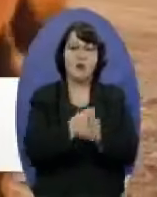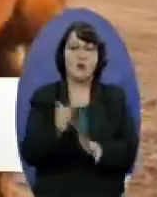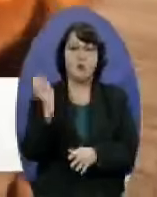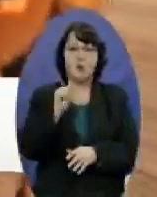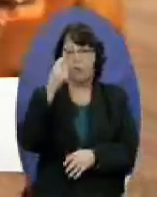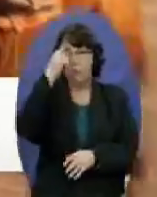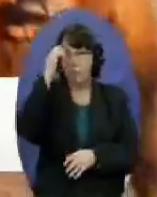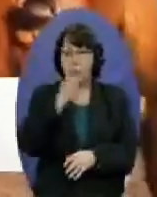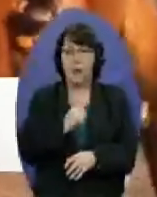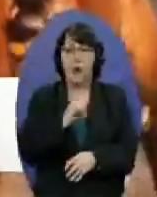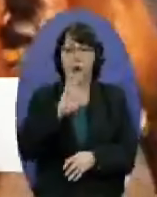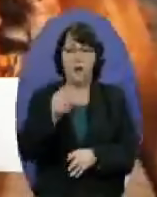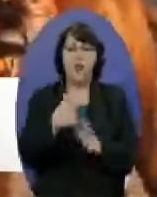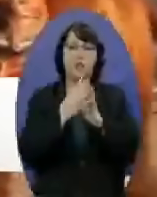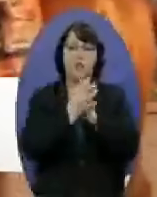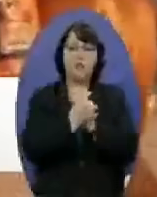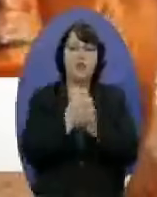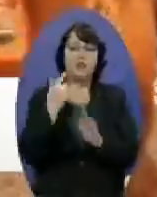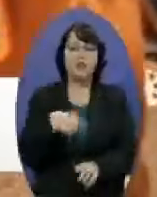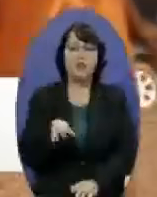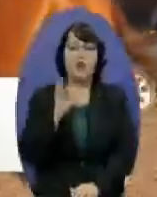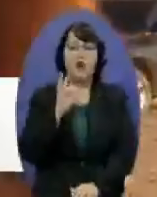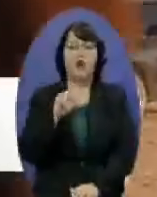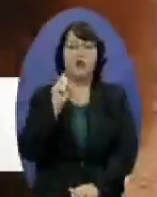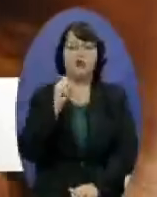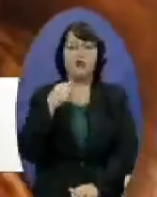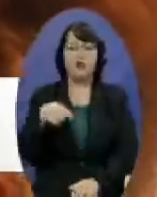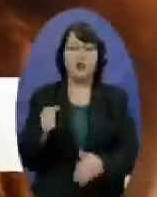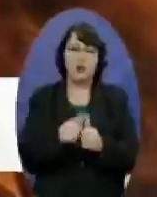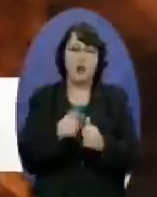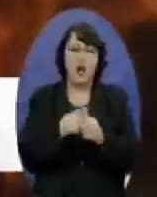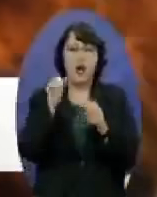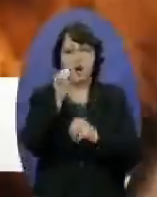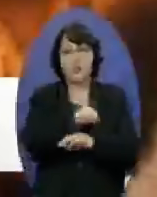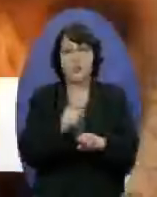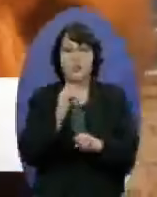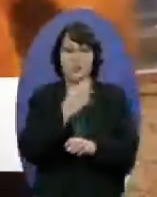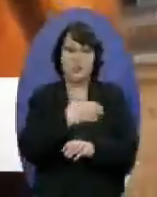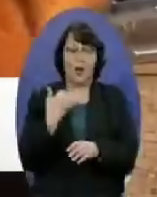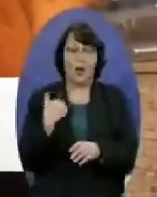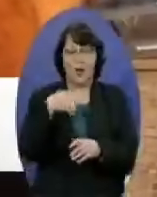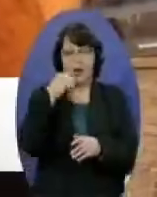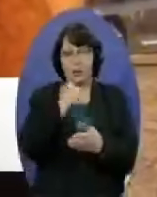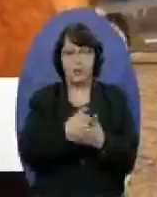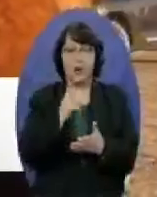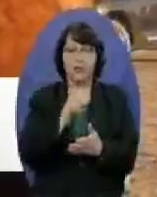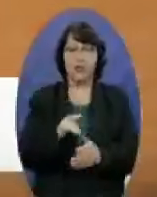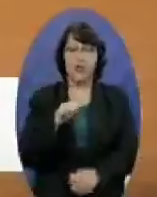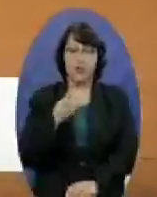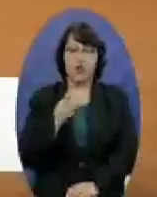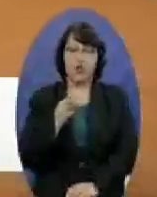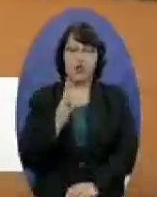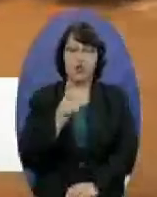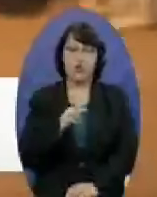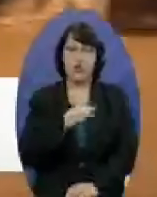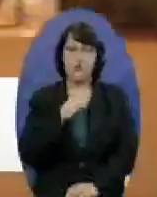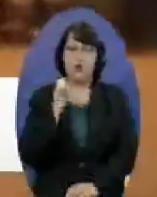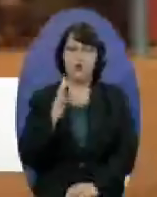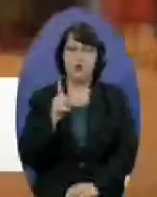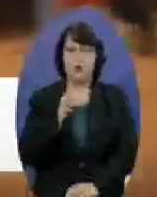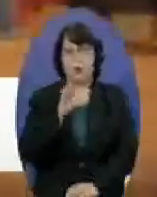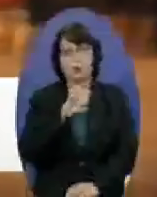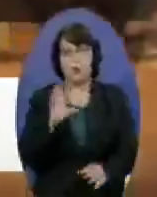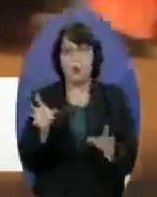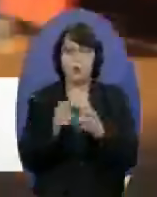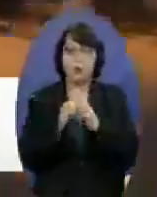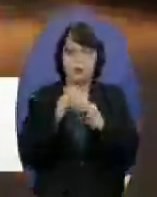Улсын аварга тэмээчин оргодлын нэрэмжит болгон аймгийн засаг даргын тамгын газар Төгрөг тэмээчтийн холбоо хамтран зохион байгуулсан юм. Мөн буур,